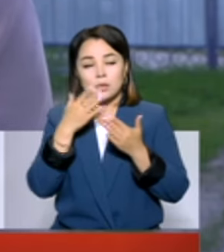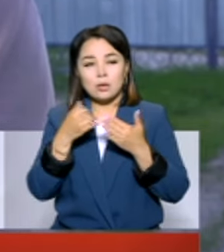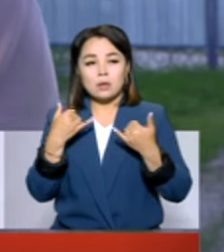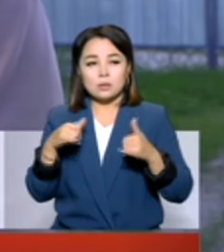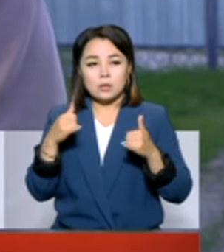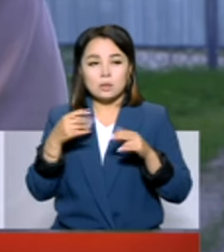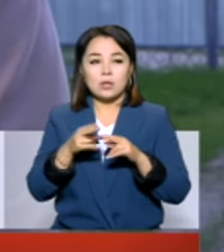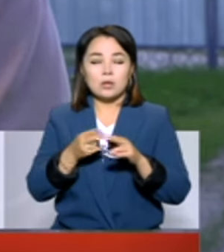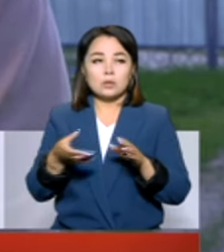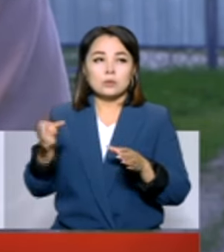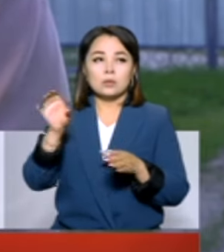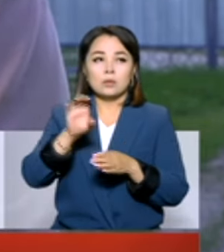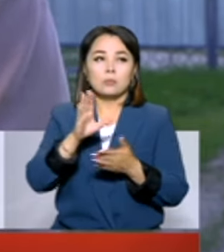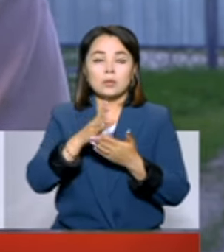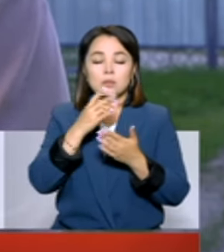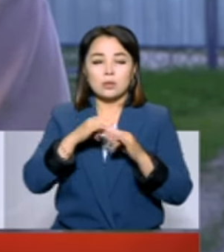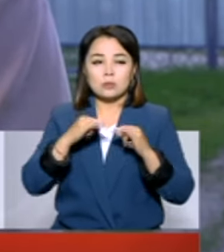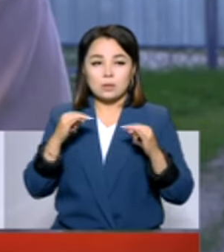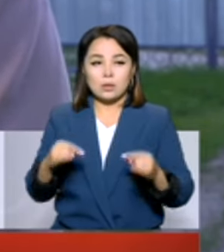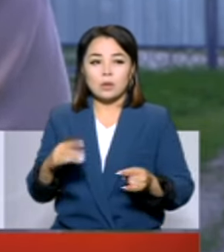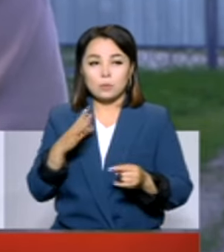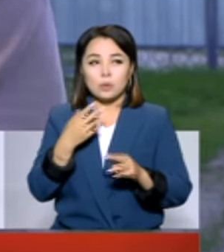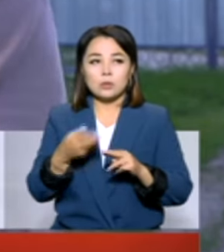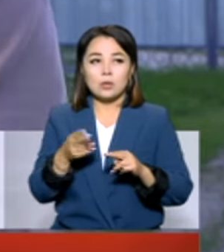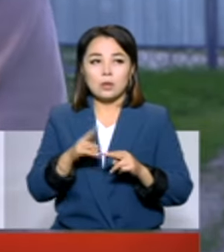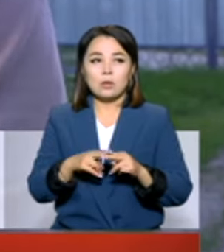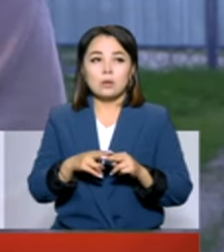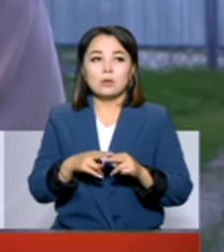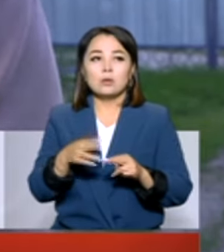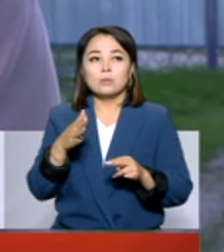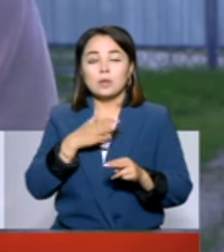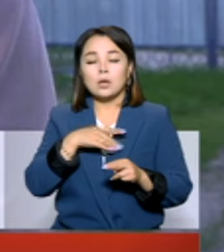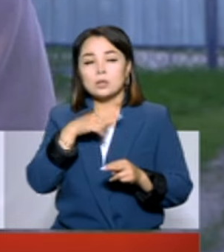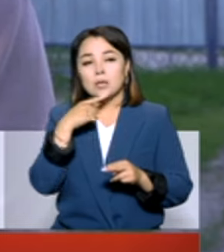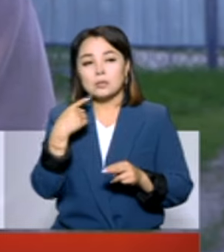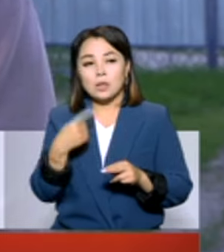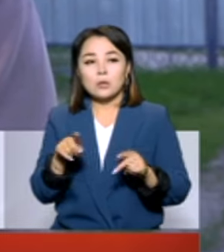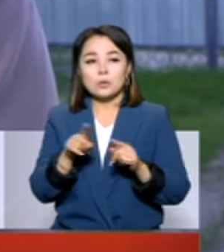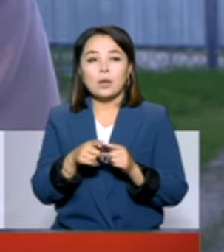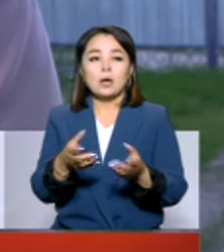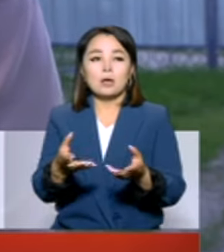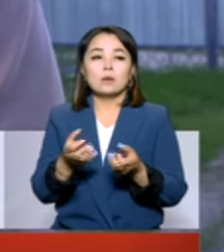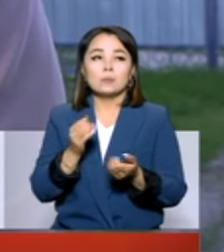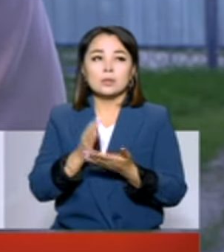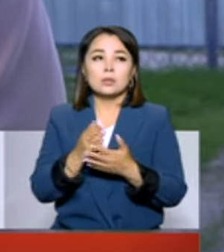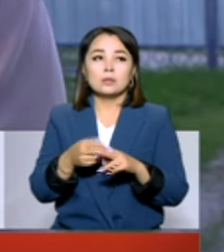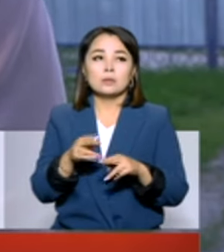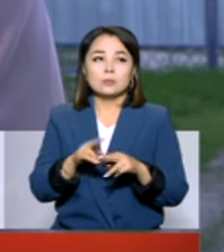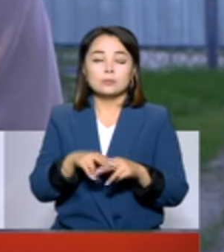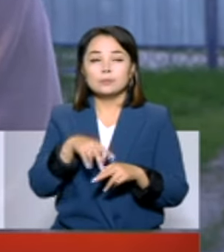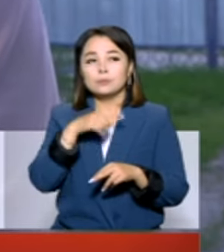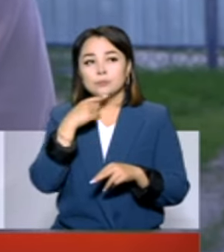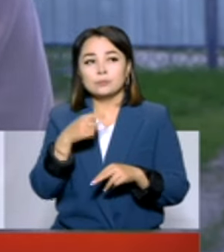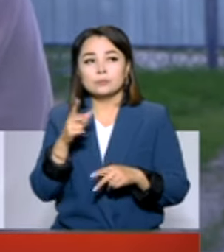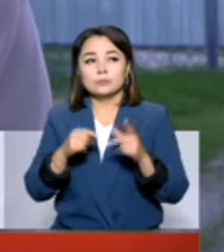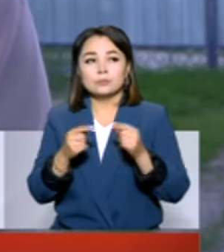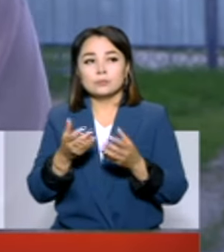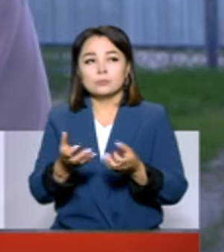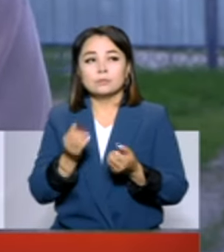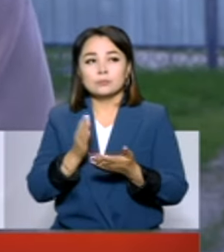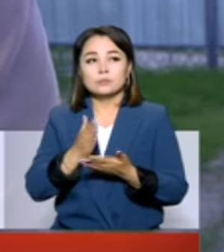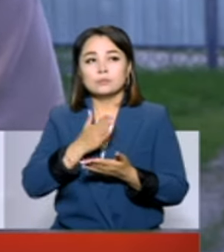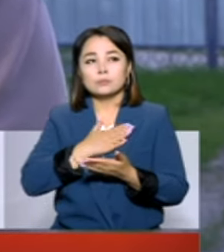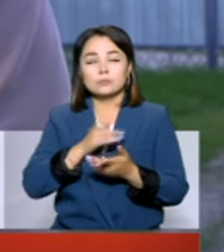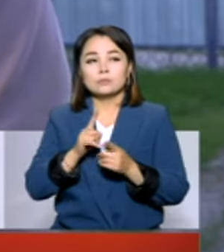неге құйып отырдым, емелге құйып отырдым сүтімді. Енді қазір анау Россиядан кеп қабылдап жатыр дейді. Россияның сүтін қабылдап жатыр дейді, енді